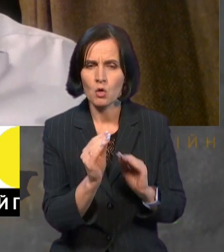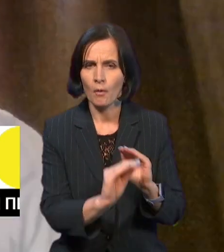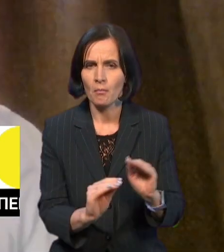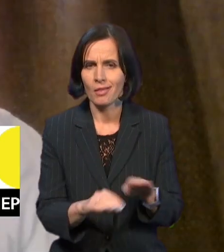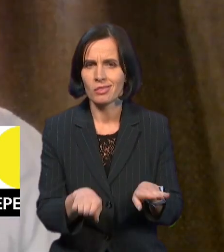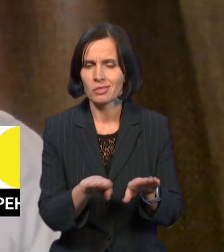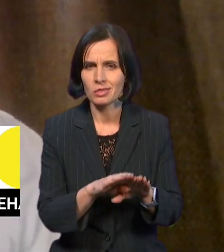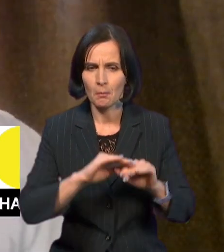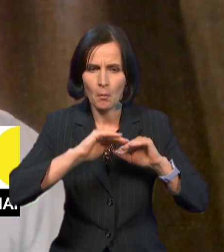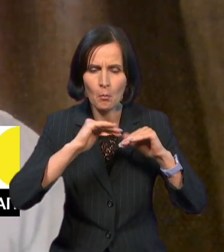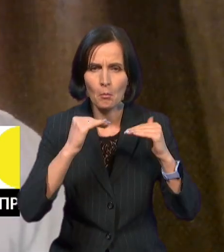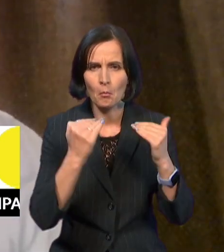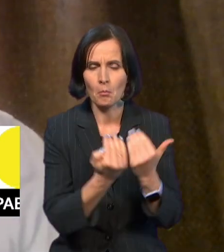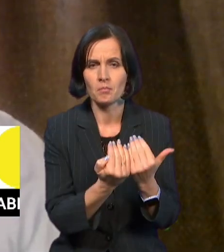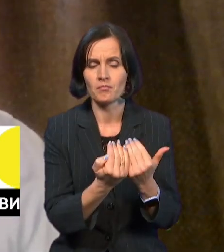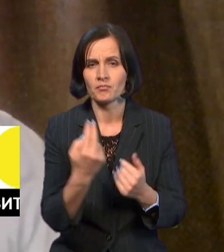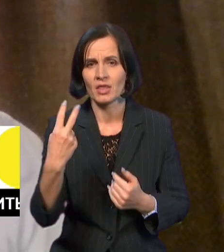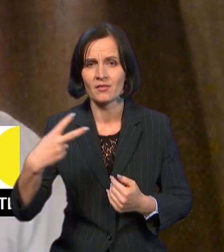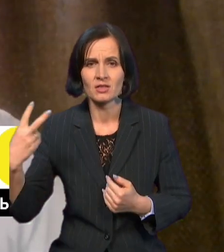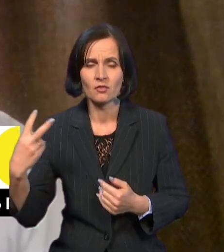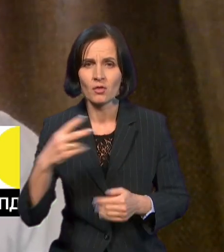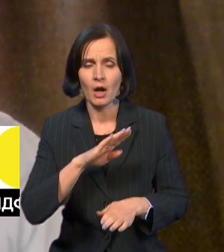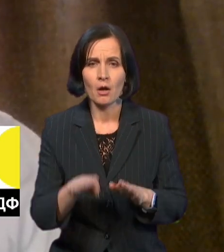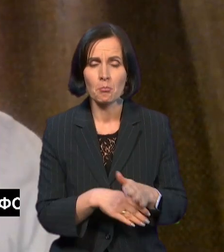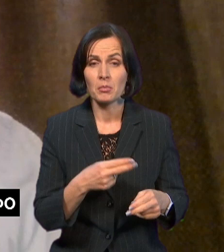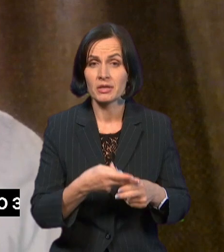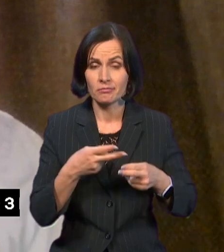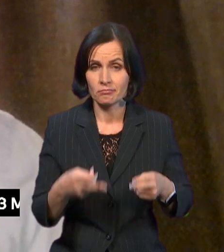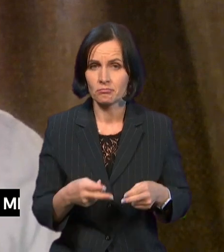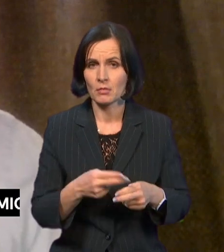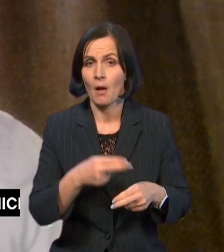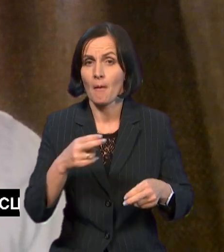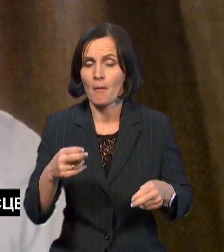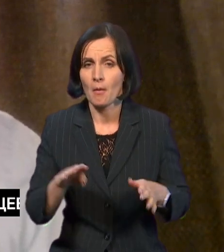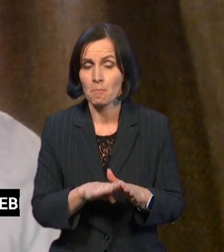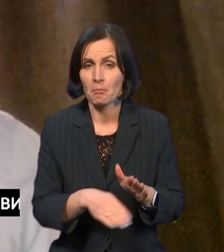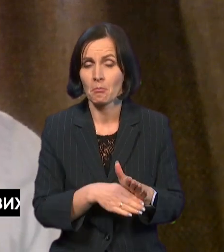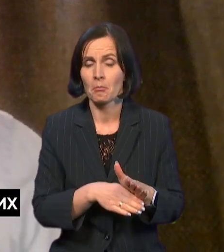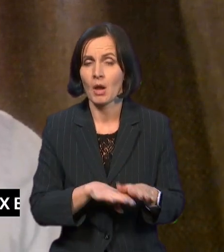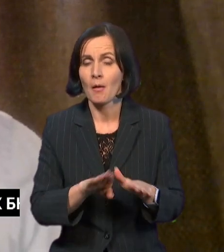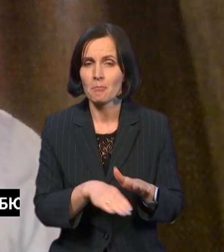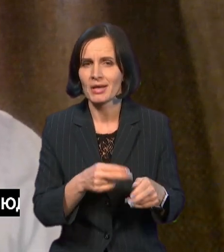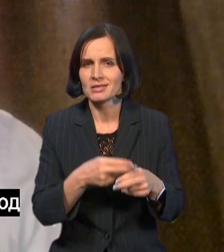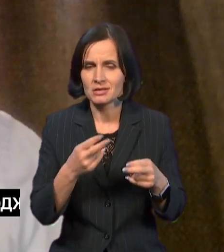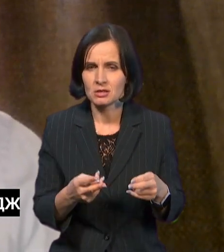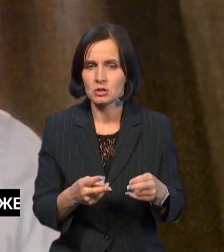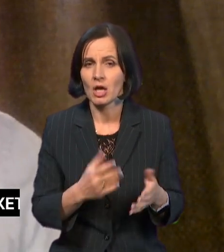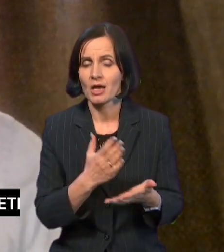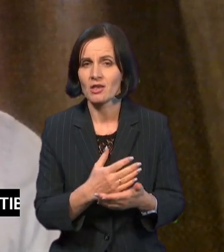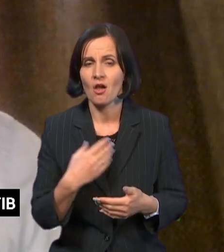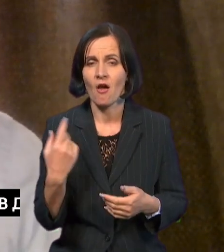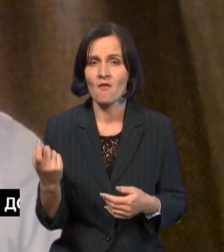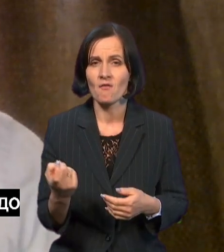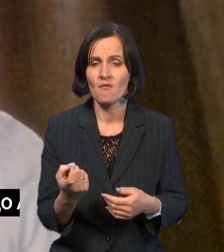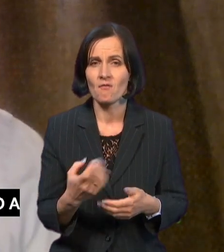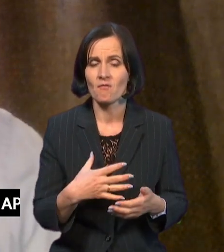скажімо, конструкціями 22 підстанцій. Підстанції належать державі, а управляє ними Укренергокомпанія, тобто вони не